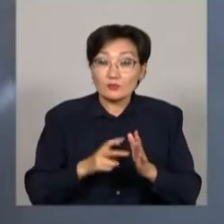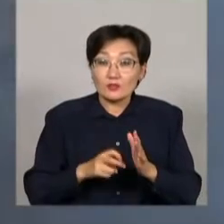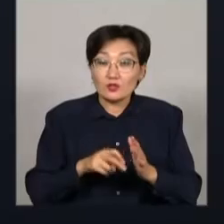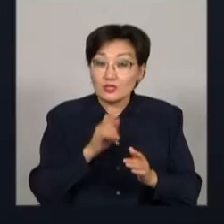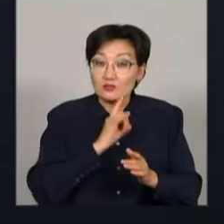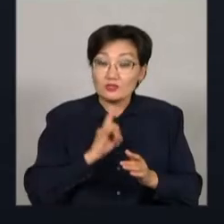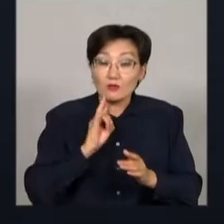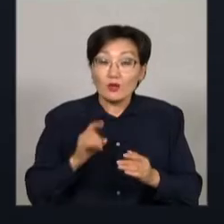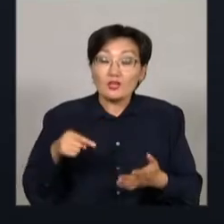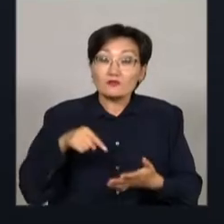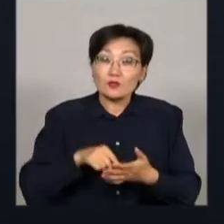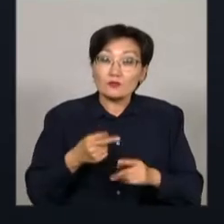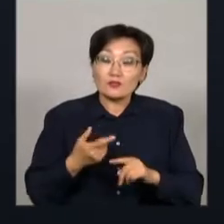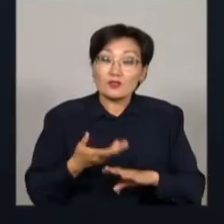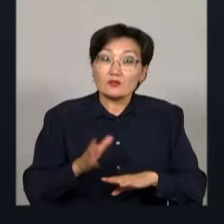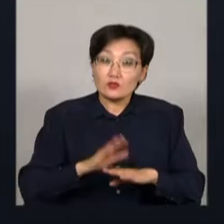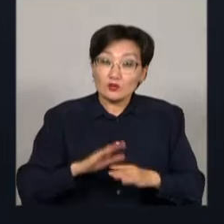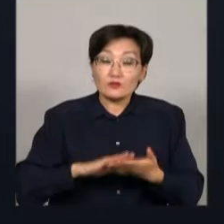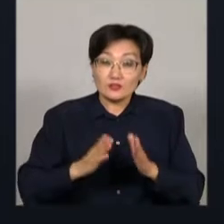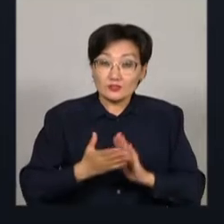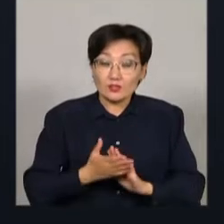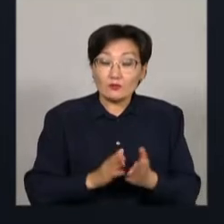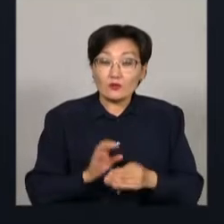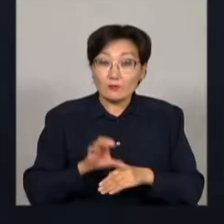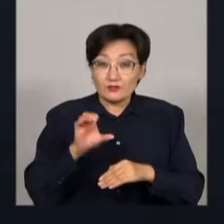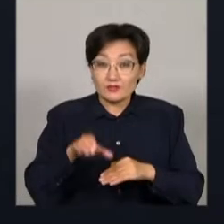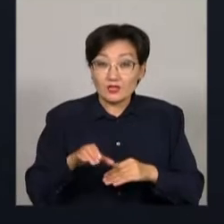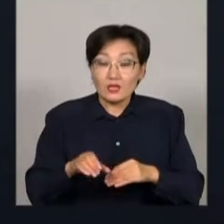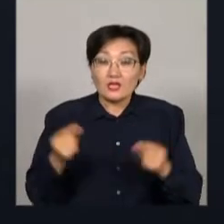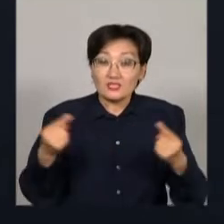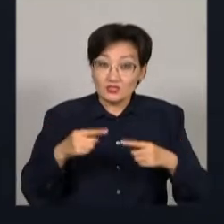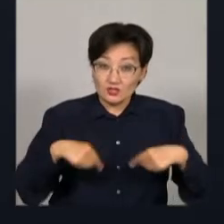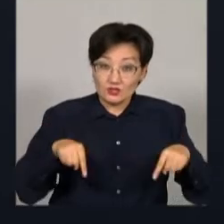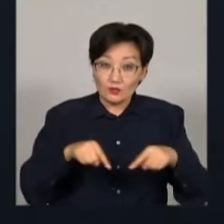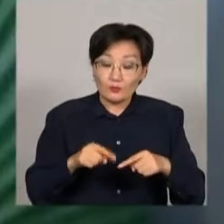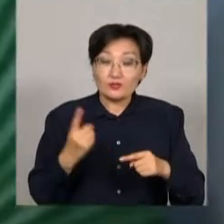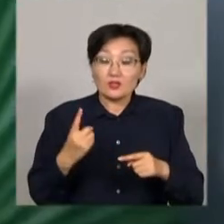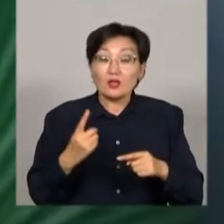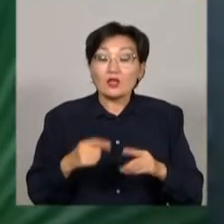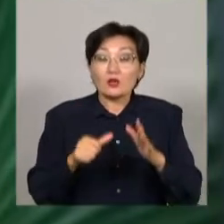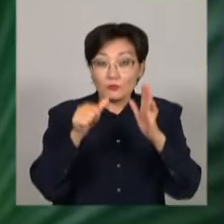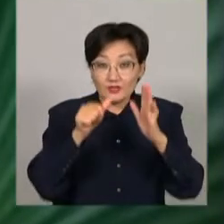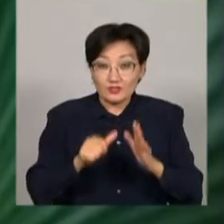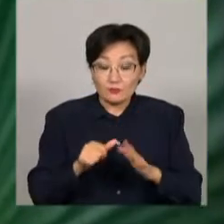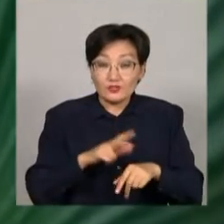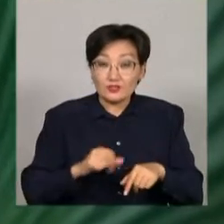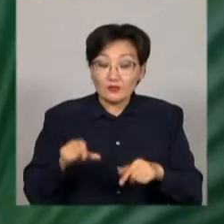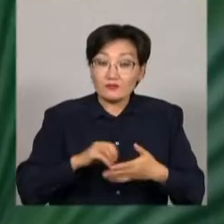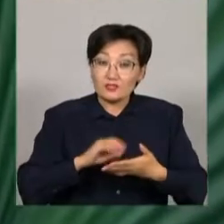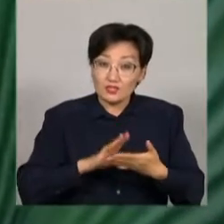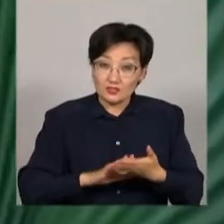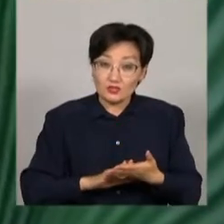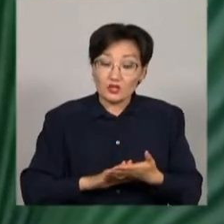женщин, оказавшиеся в трудной жизненной ситуации, направлены в кризисные центры. Только за первый квартал стражи порядка